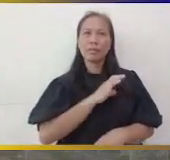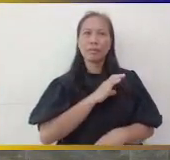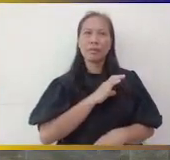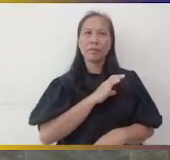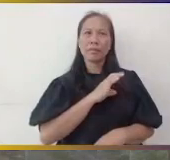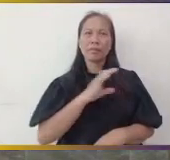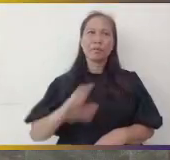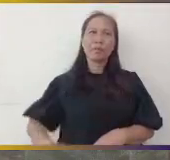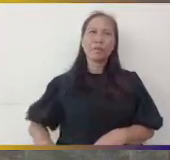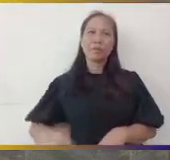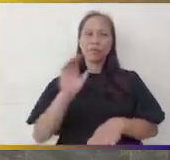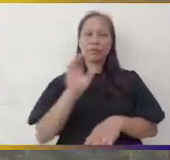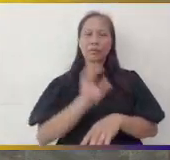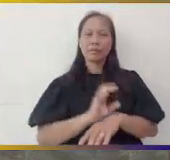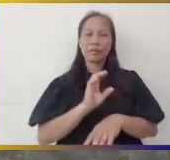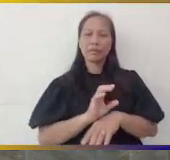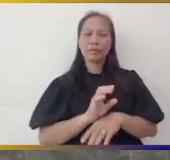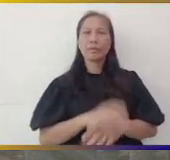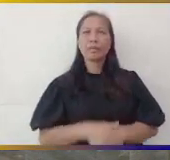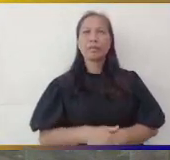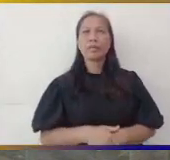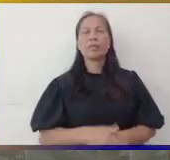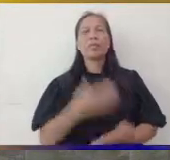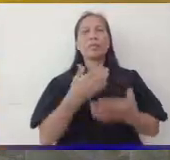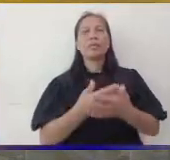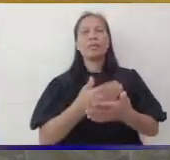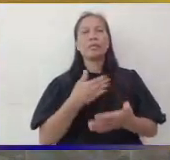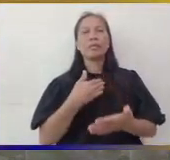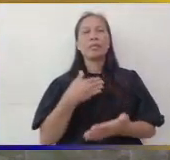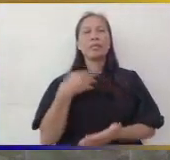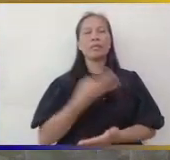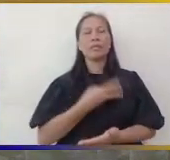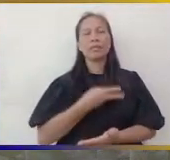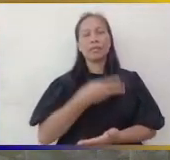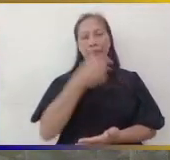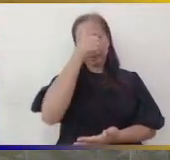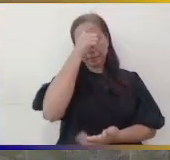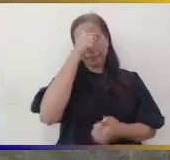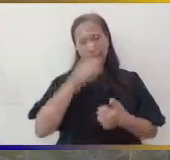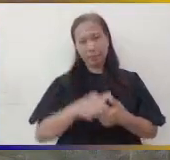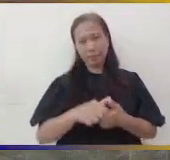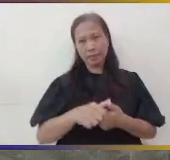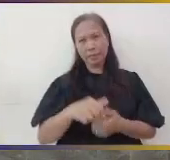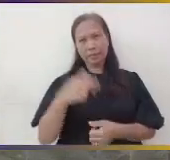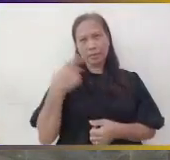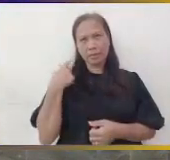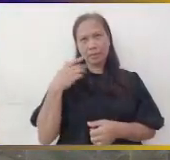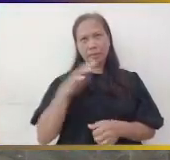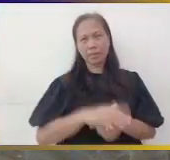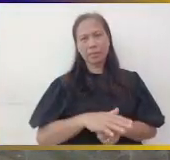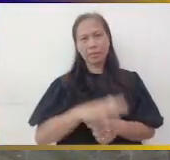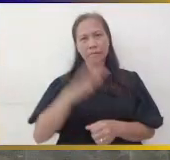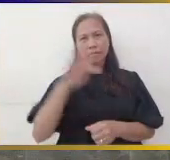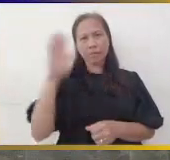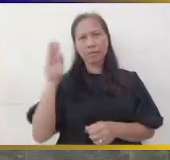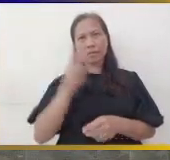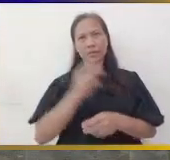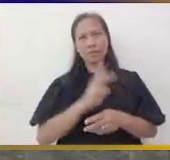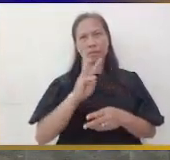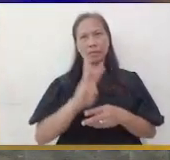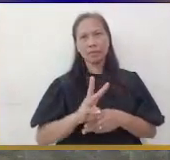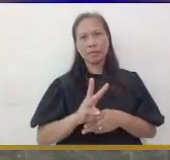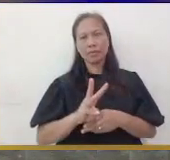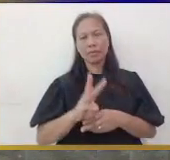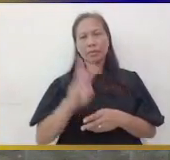of course Sabi ko po sa inyo before kung maalala niyo since we have this promise in Matthew chapter 16 verse